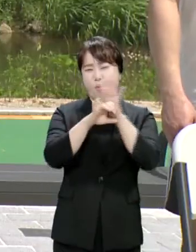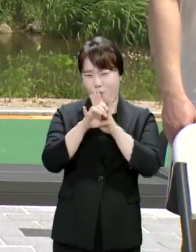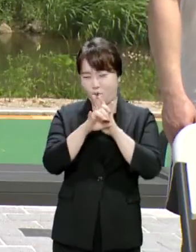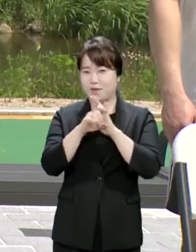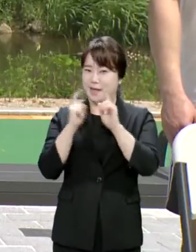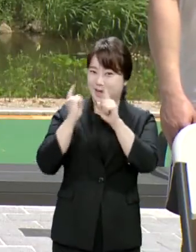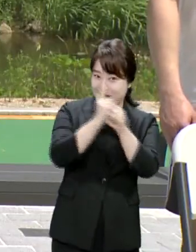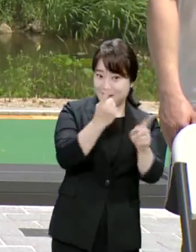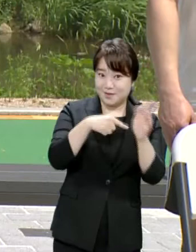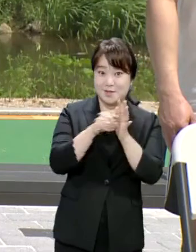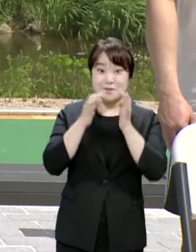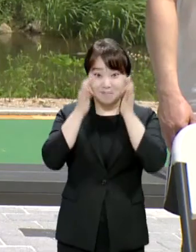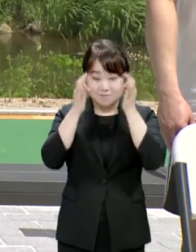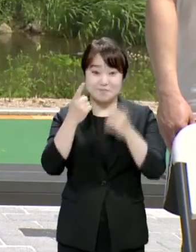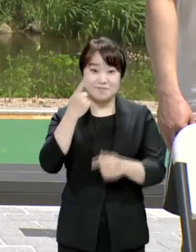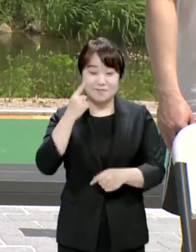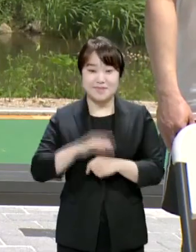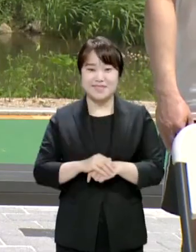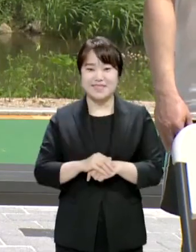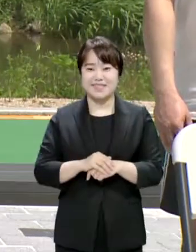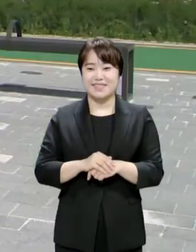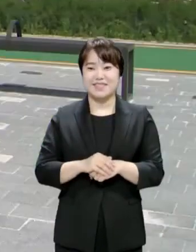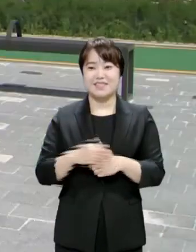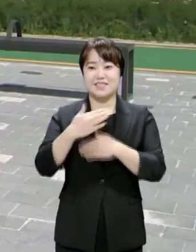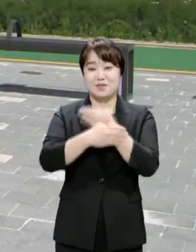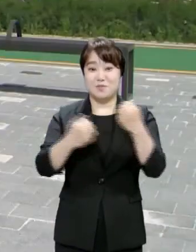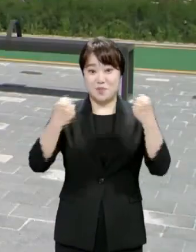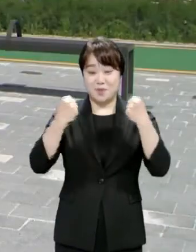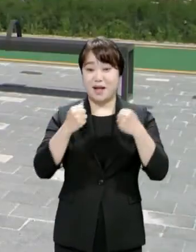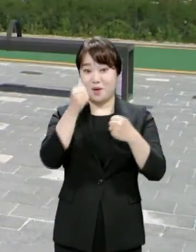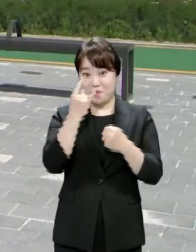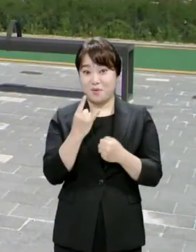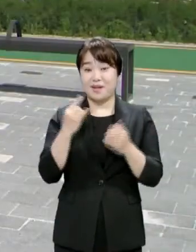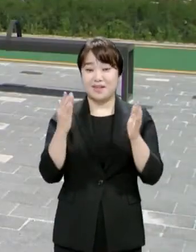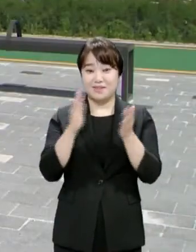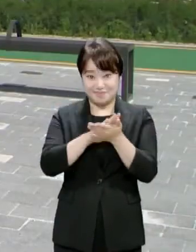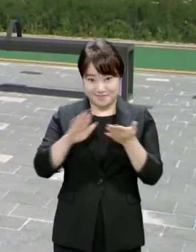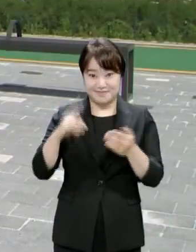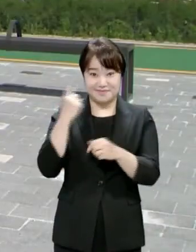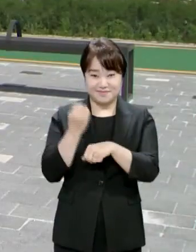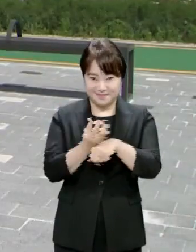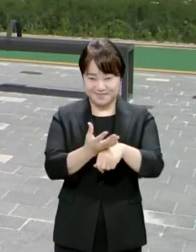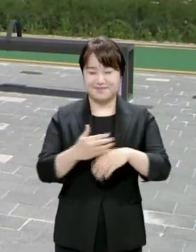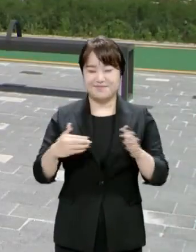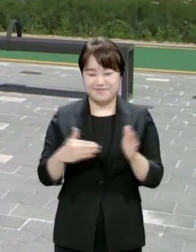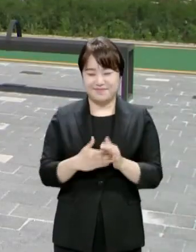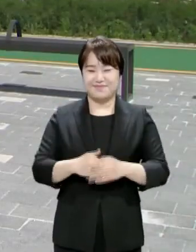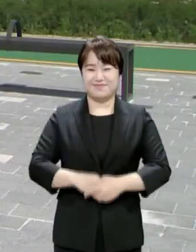함께 극복해 나가시길 바라겠습니다. 지금까지 두봉구치 이렇게였습니다. 감사합니다.